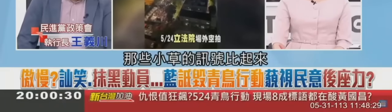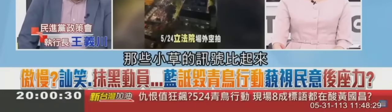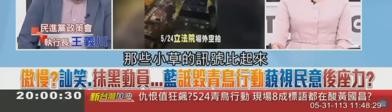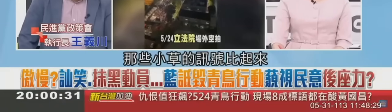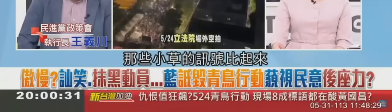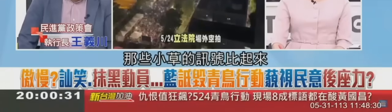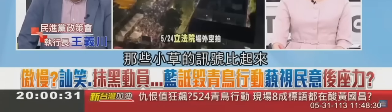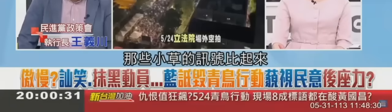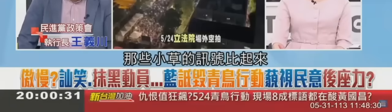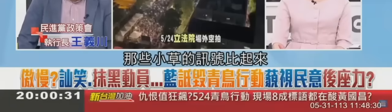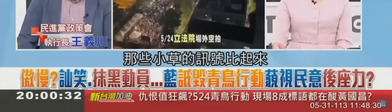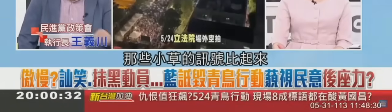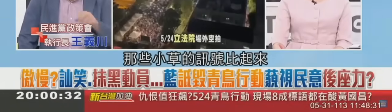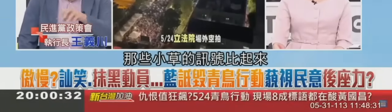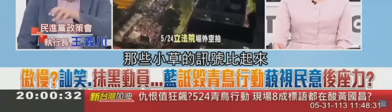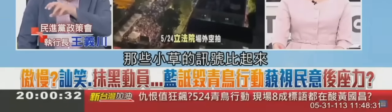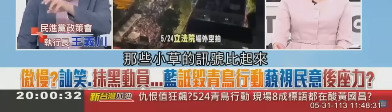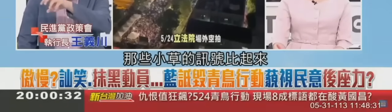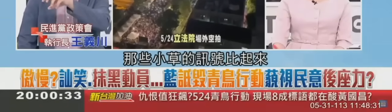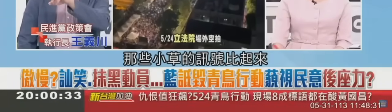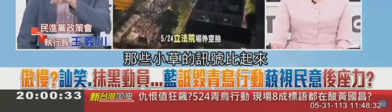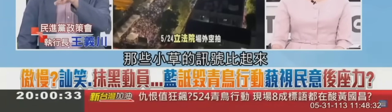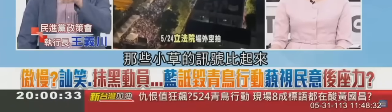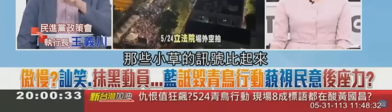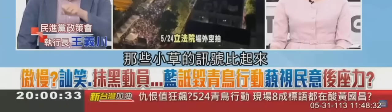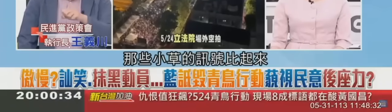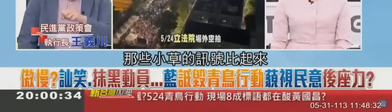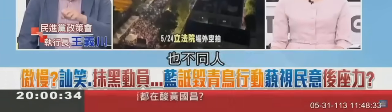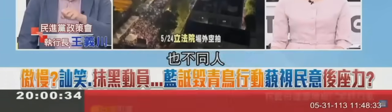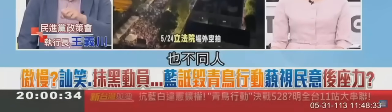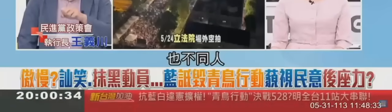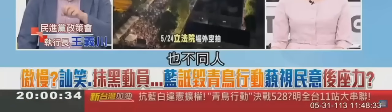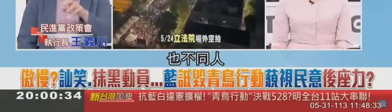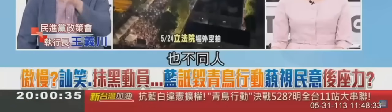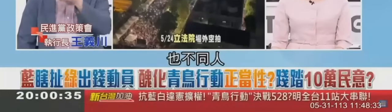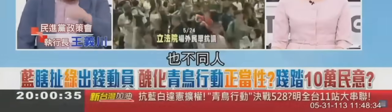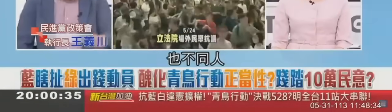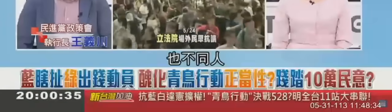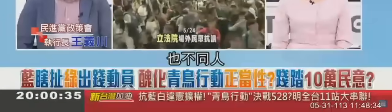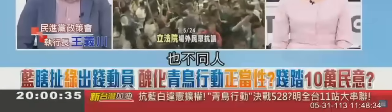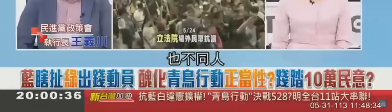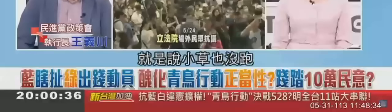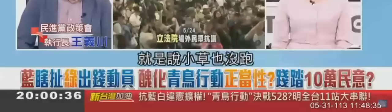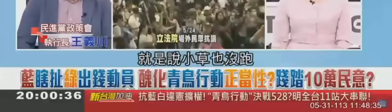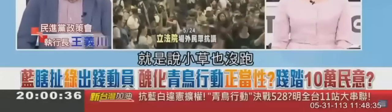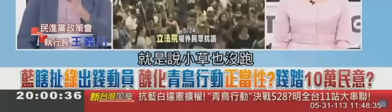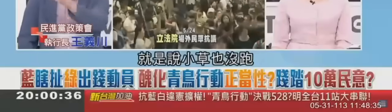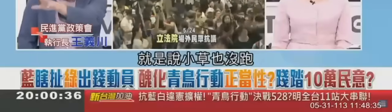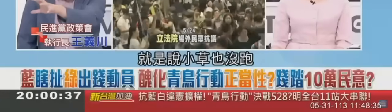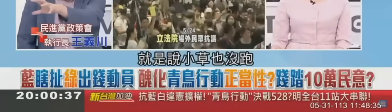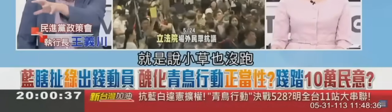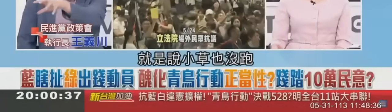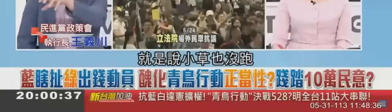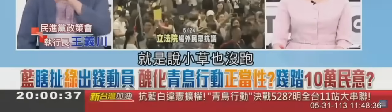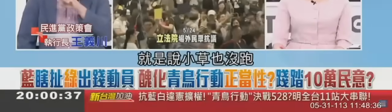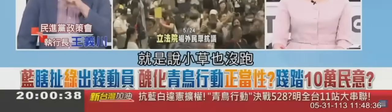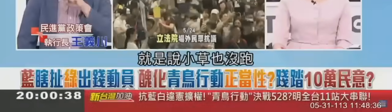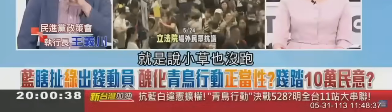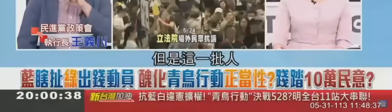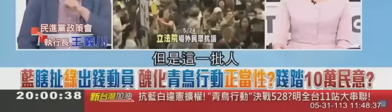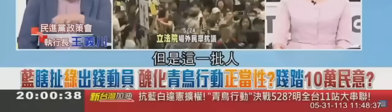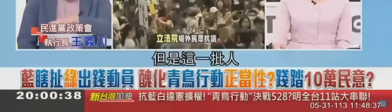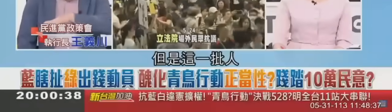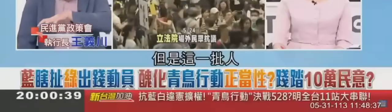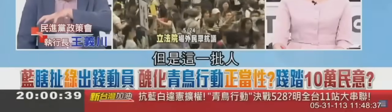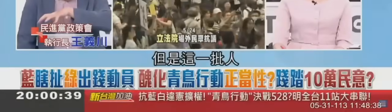开，现在小草，哎，现在那个讯号闭起来哦，也不同人哦，你说小草嘛不